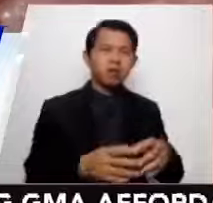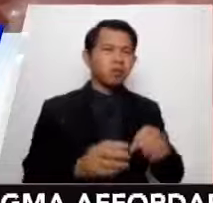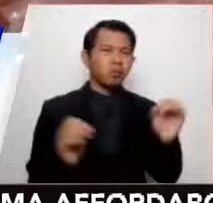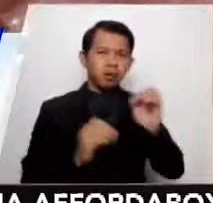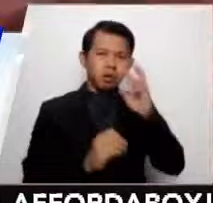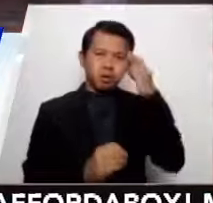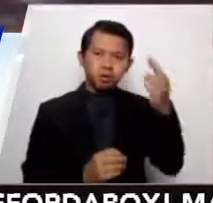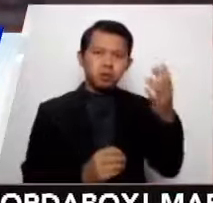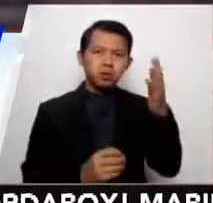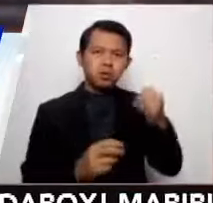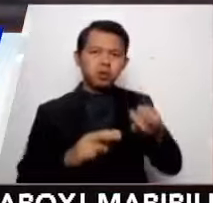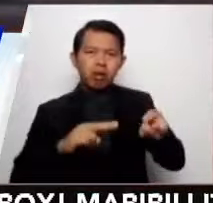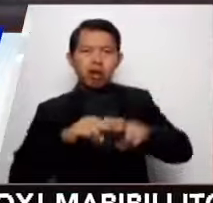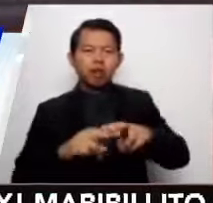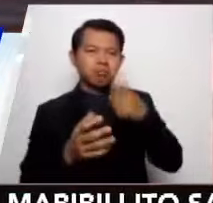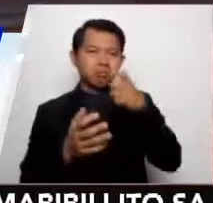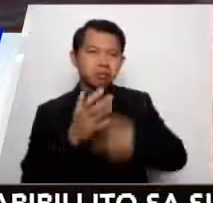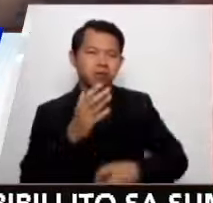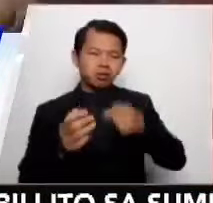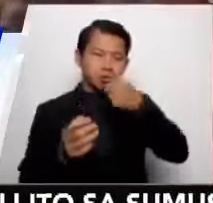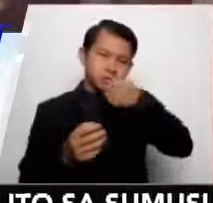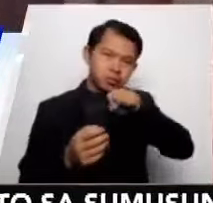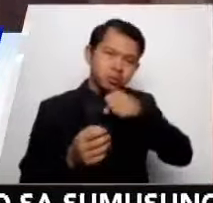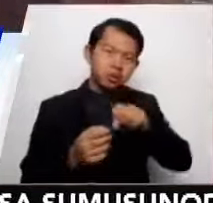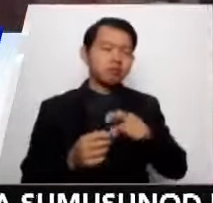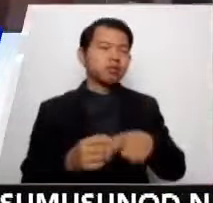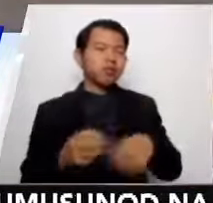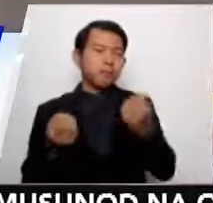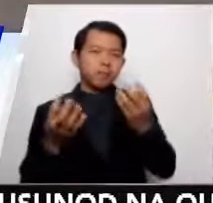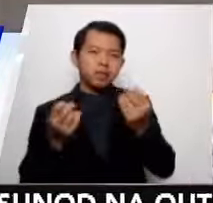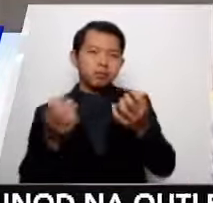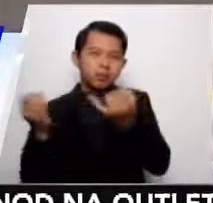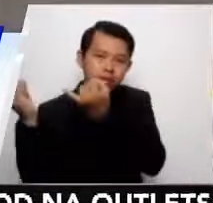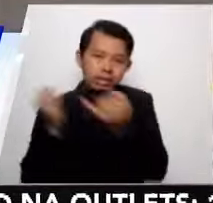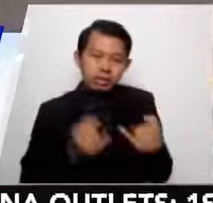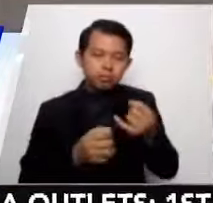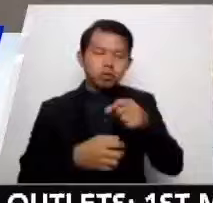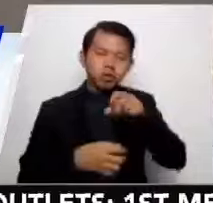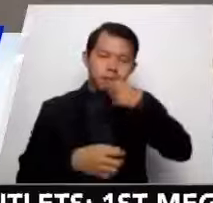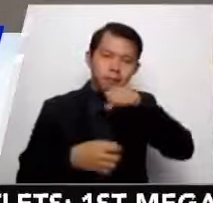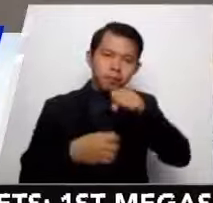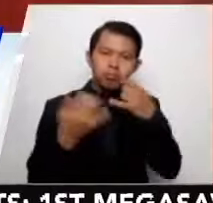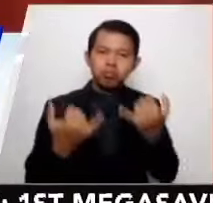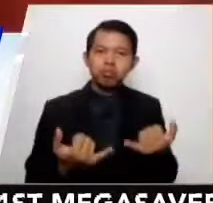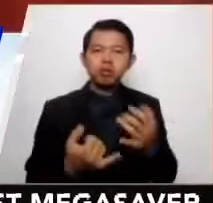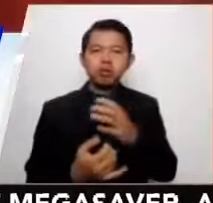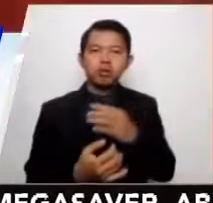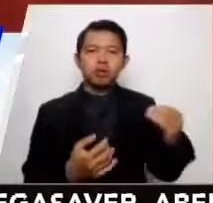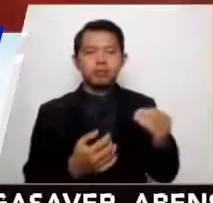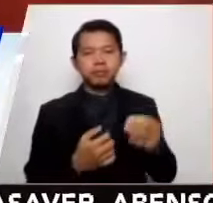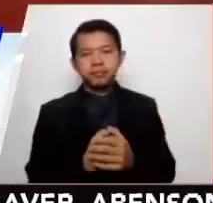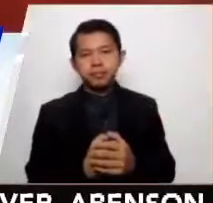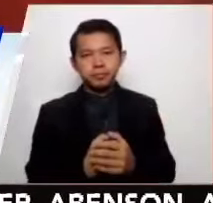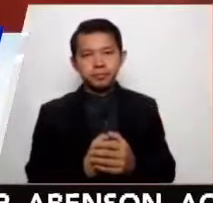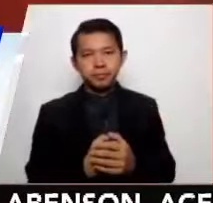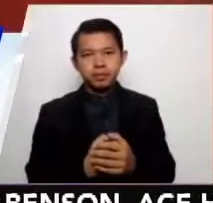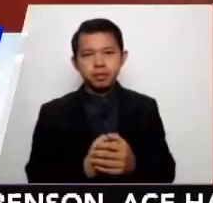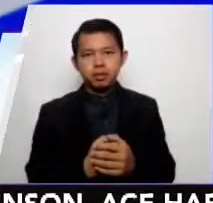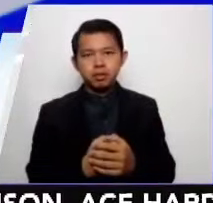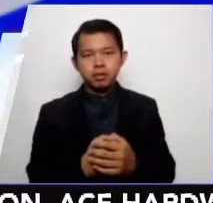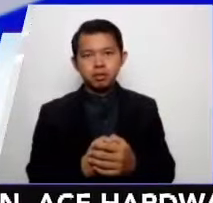Sa katunayan, sobra-sobra pa raw ang ini-import na baboy ngayon at sa kabila nito, hindi daw bumababa ang pork